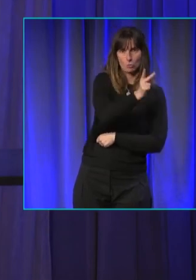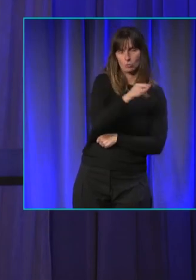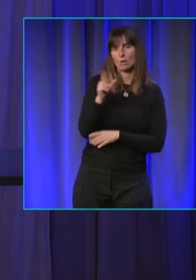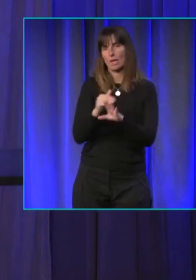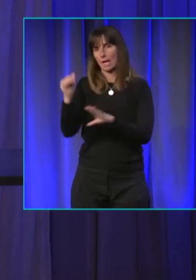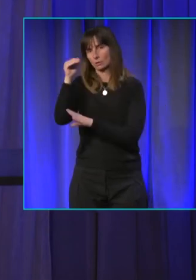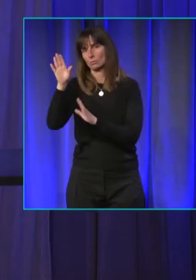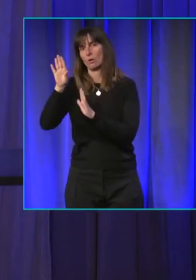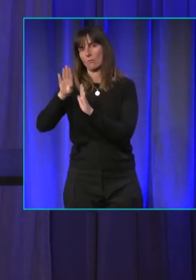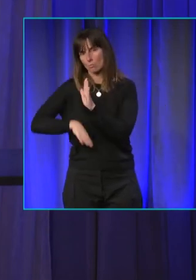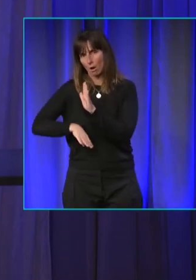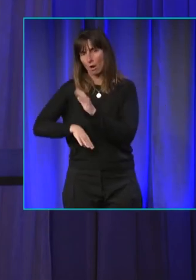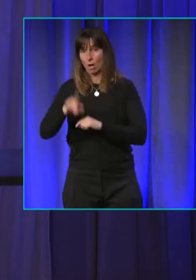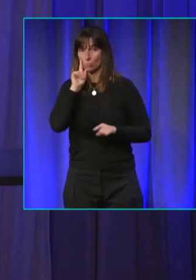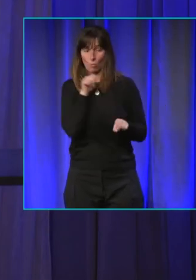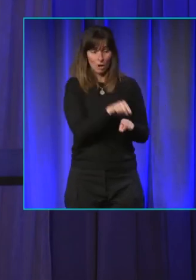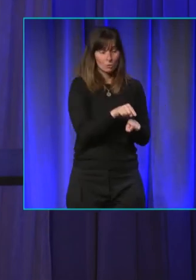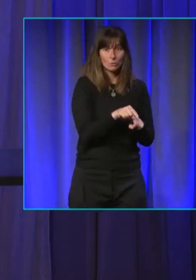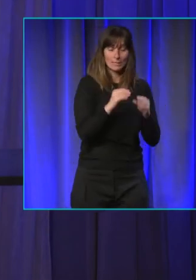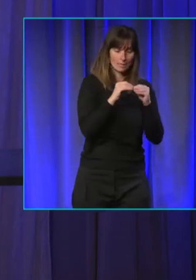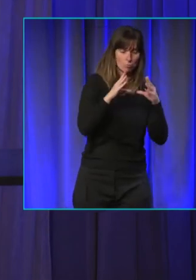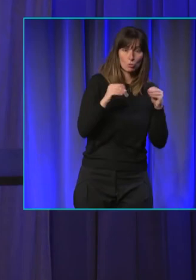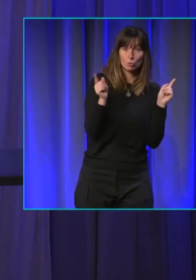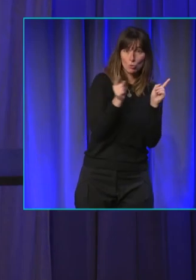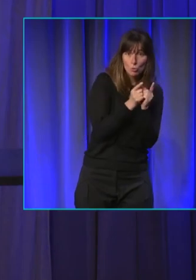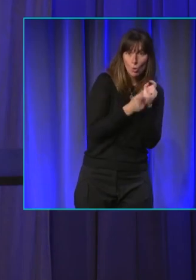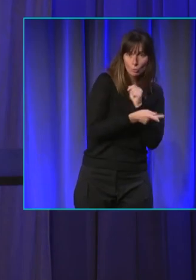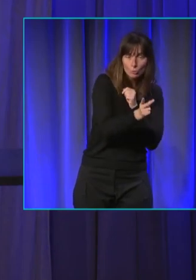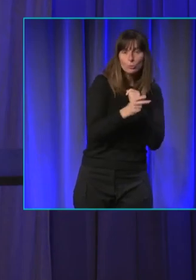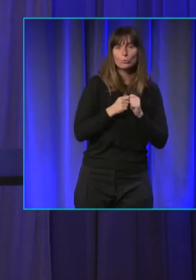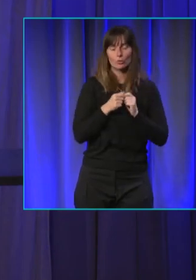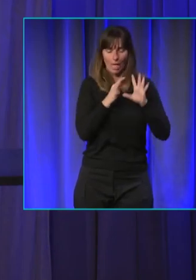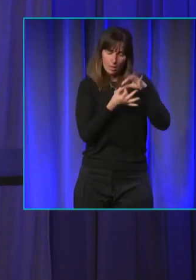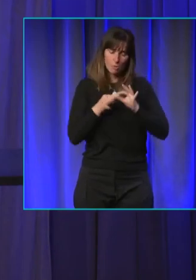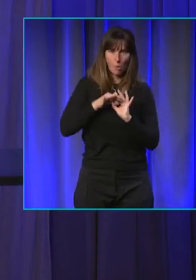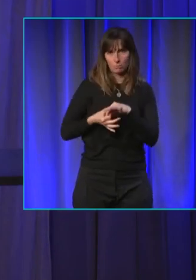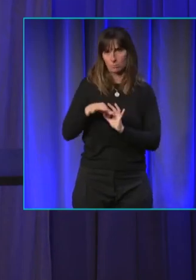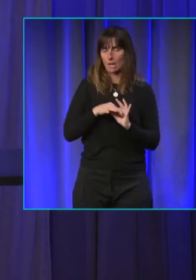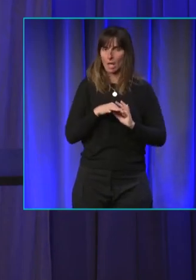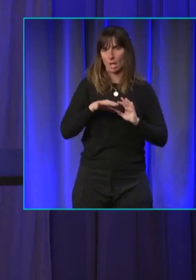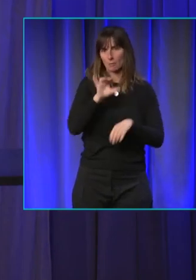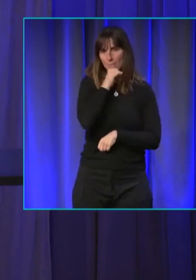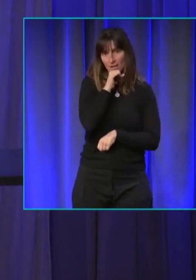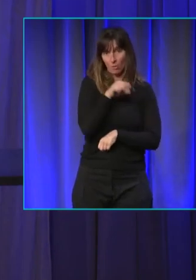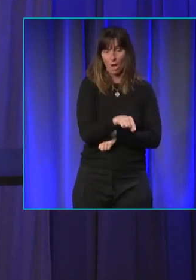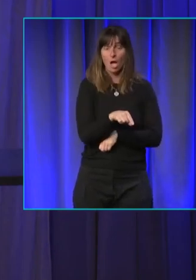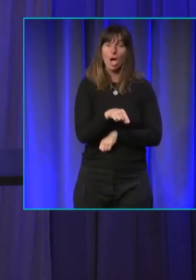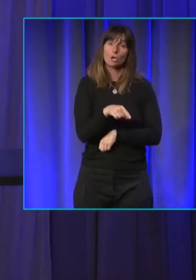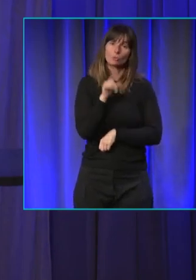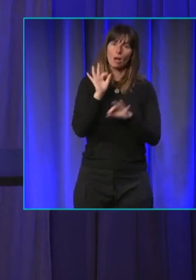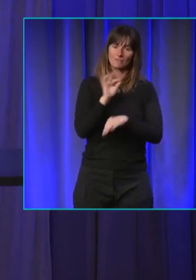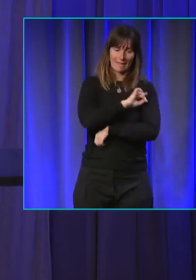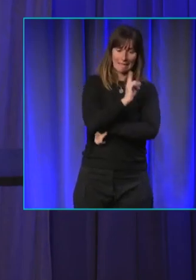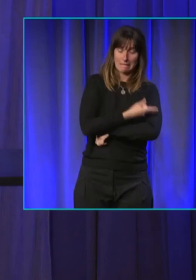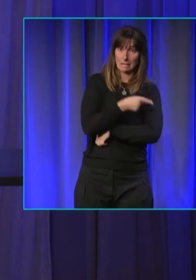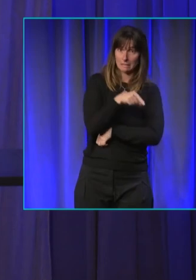l'adulte. Parce qu'il a des plus petits segments, il est moins bien coordonné, etc. Donc son coût énergétique étant plus élevé ou